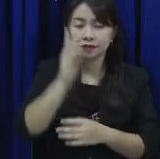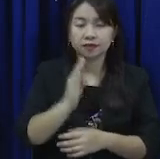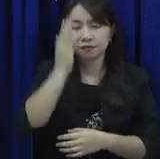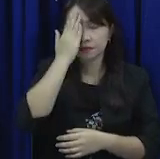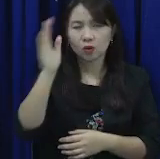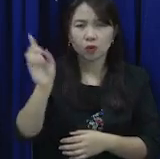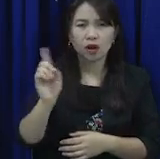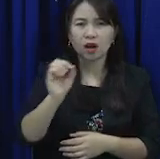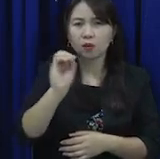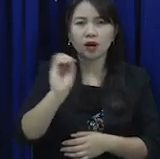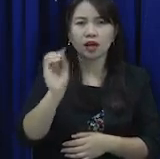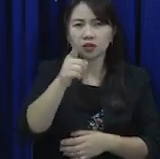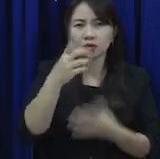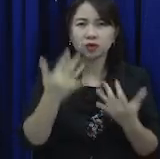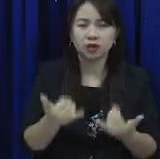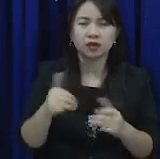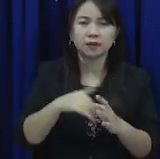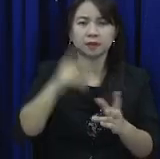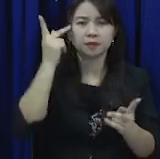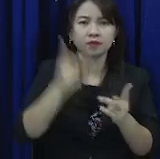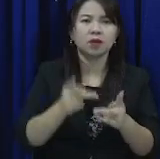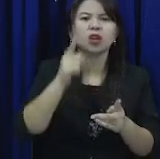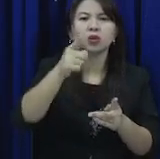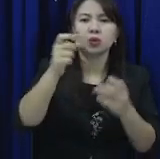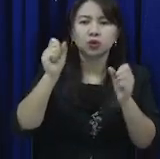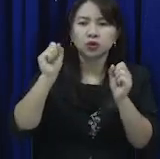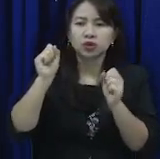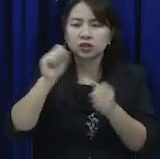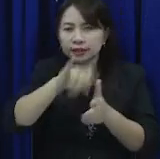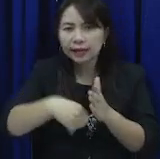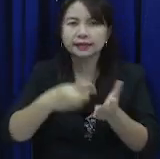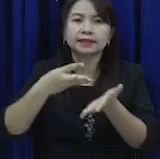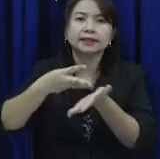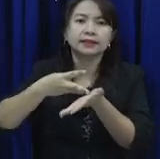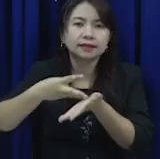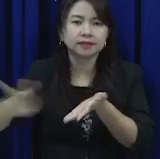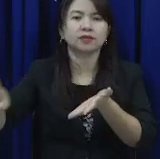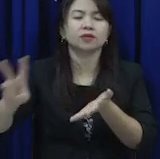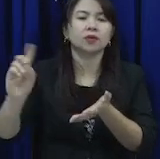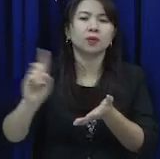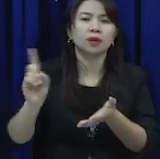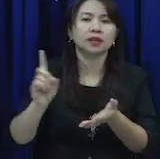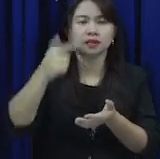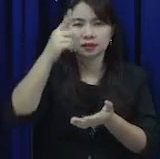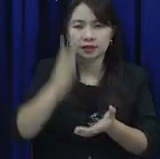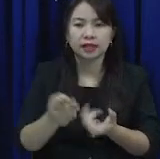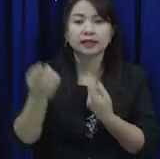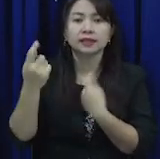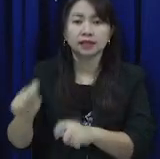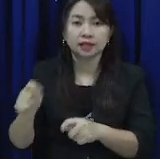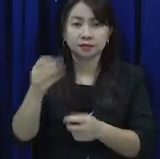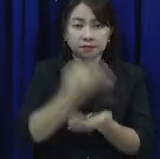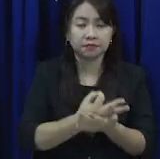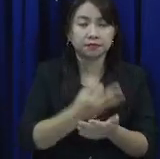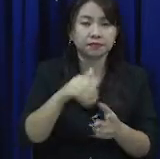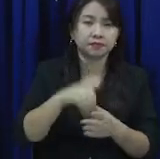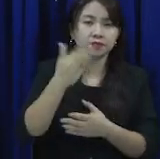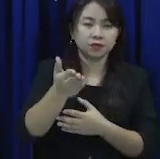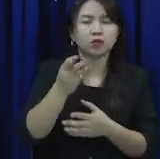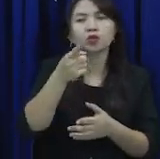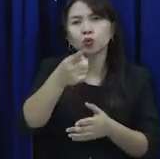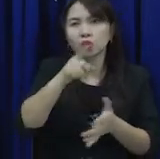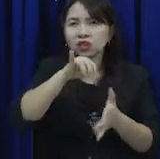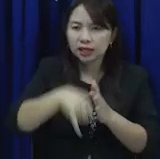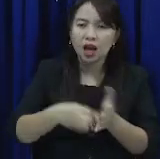purpose mo eh wawaldasin mo lang yong ipagkakatiwala ko saong pera wawaldasin